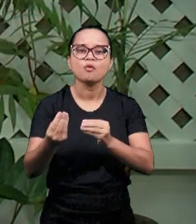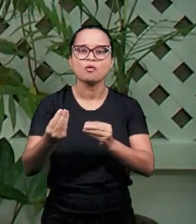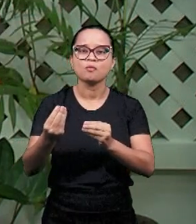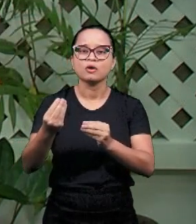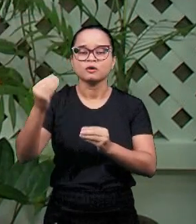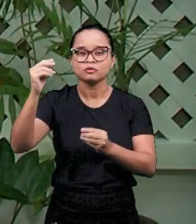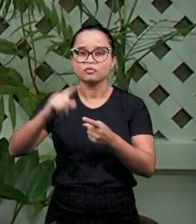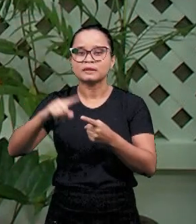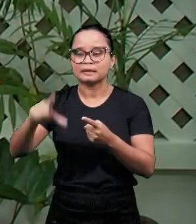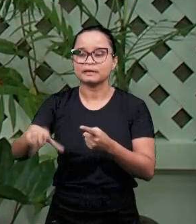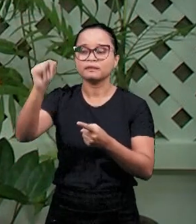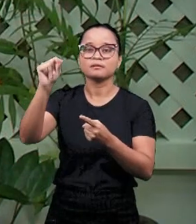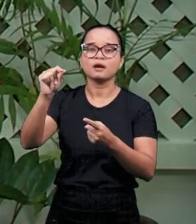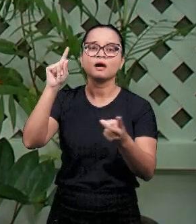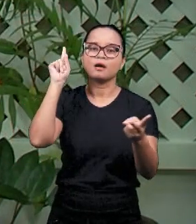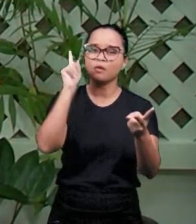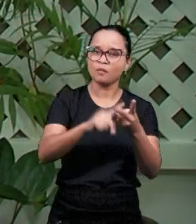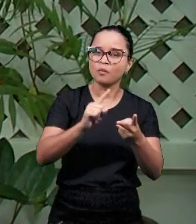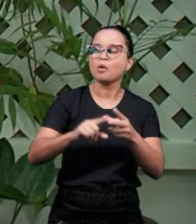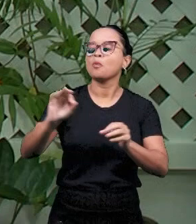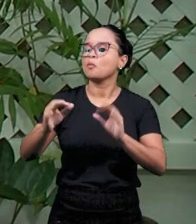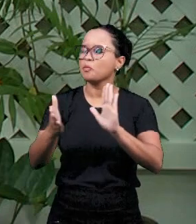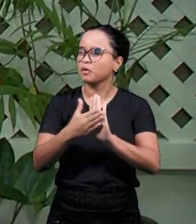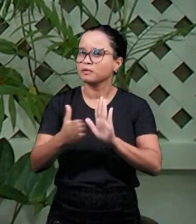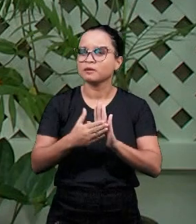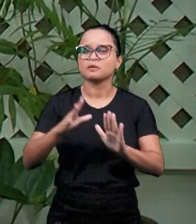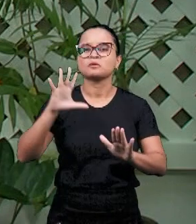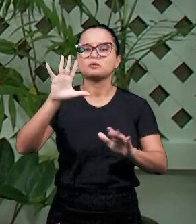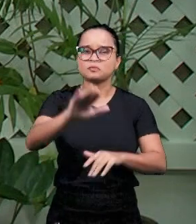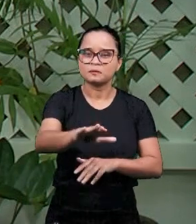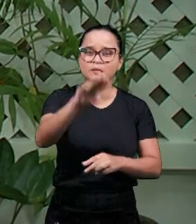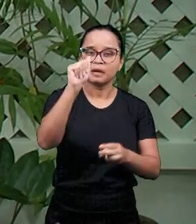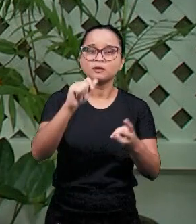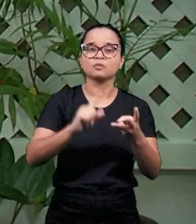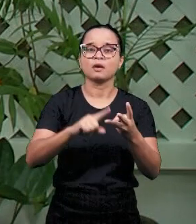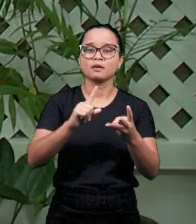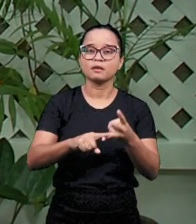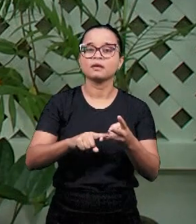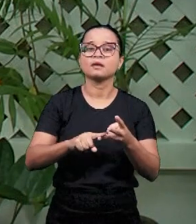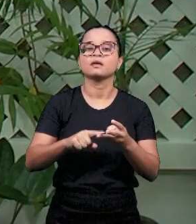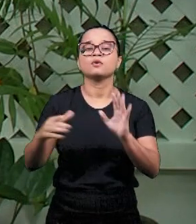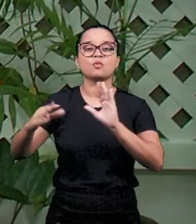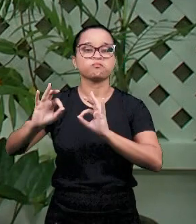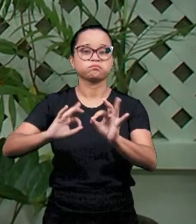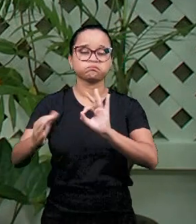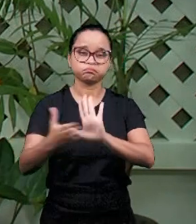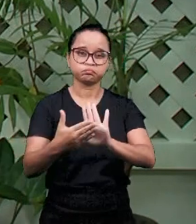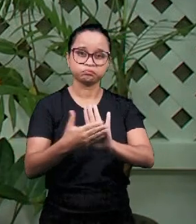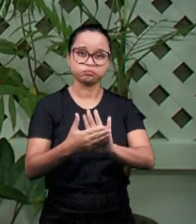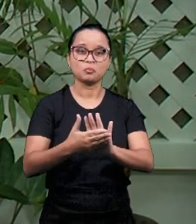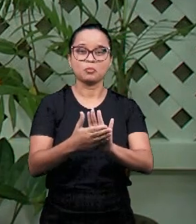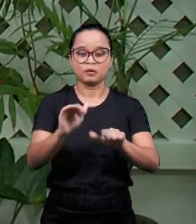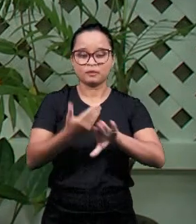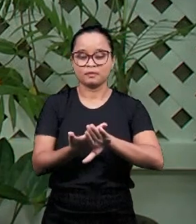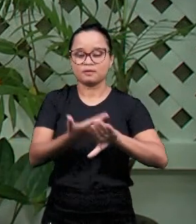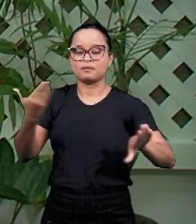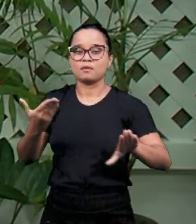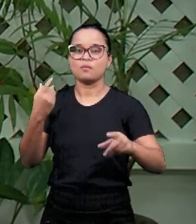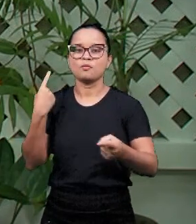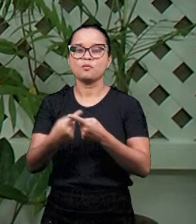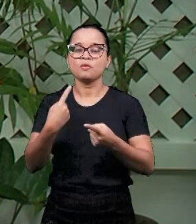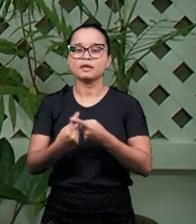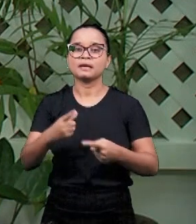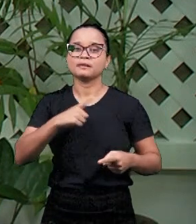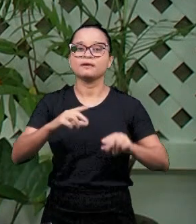de l'élection, le même projet de l'appel, le même projet de la sanctification, mais maintenant où beaucoup de choses